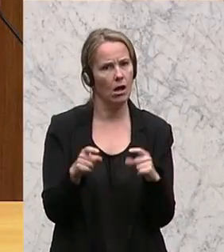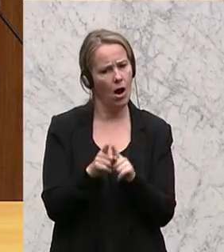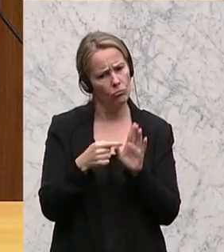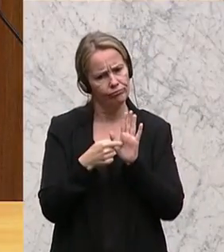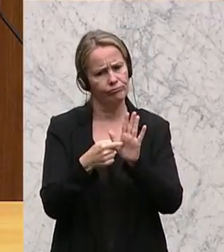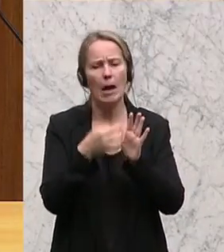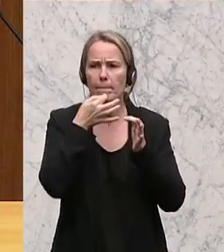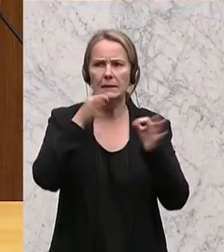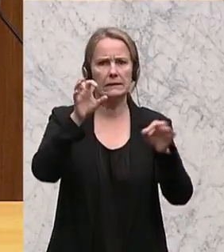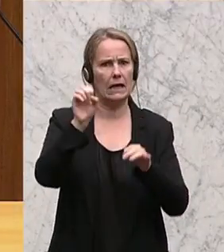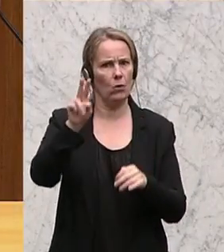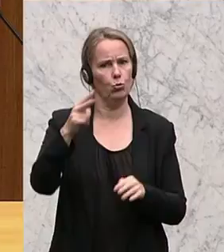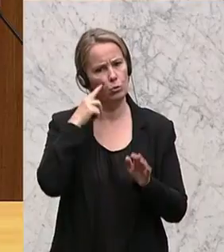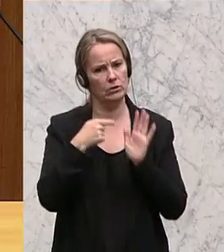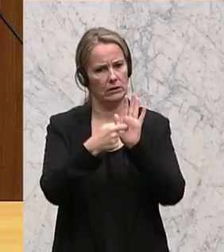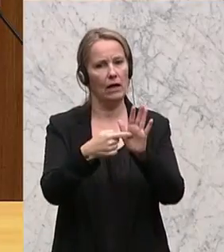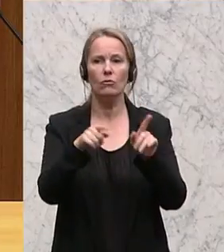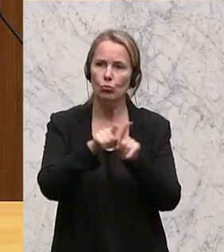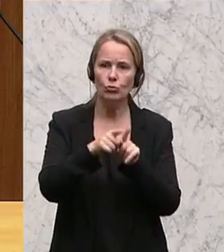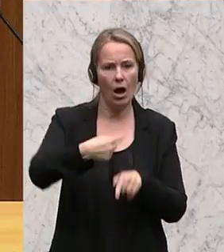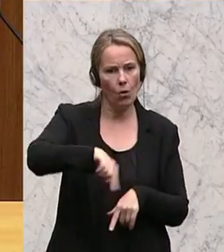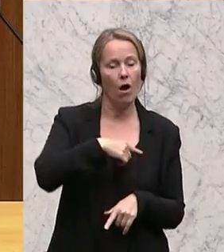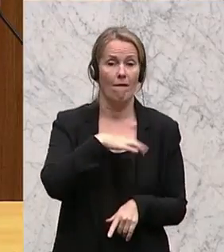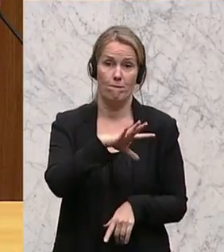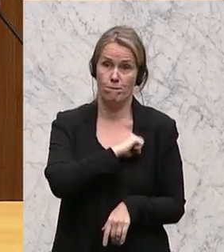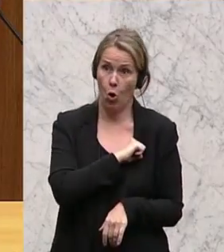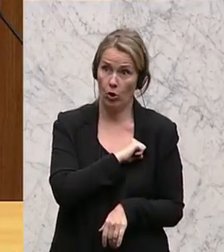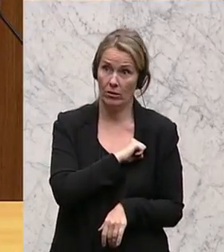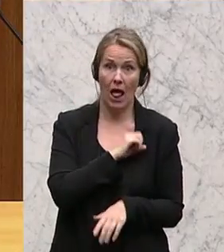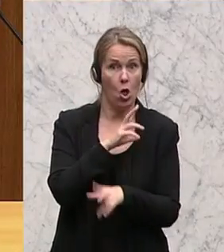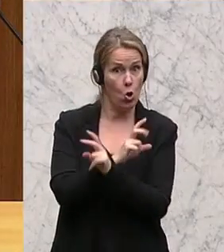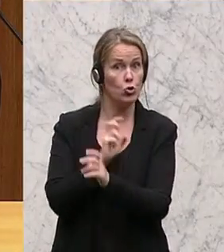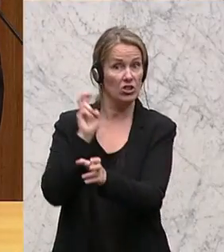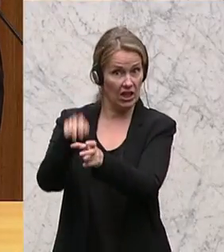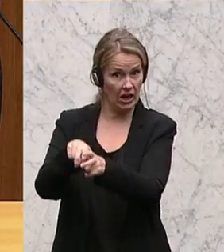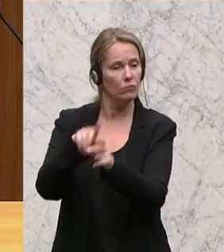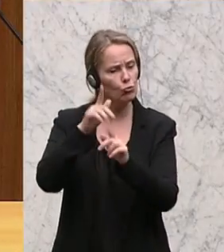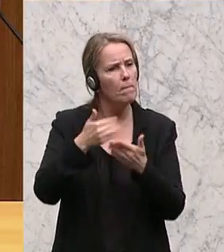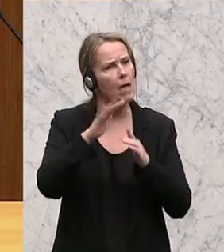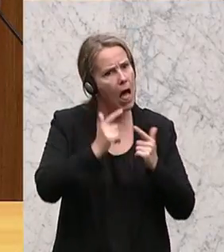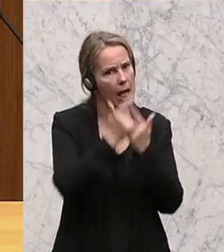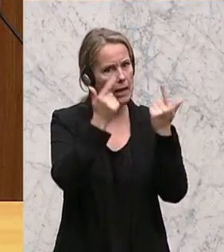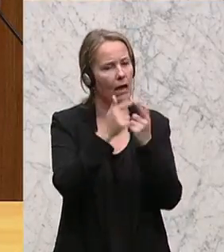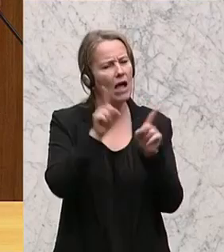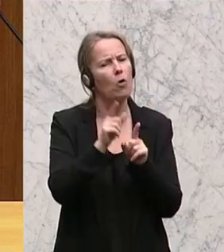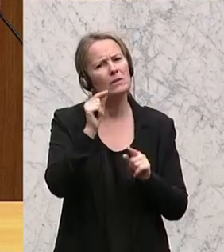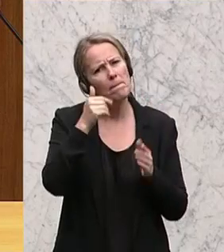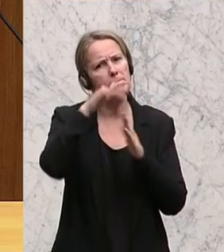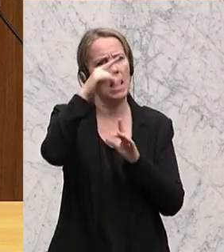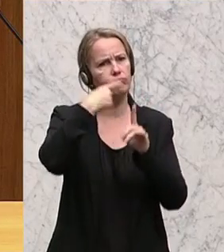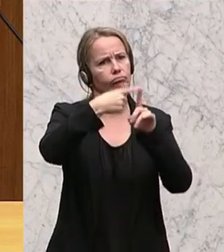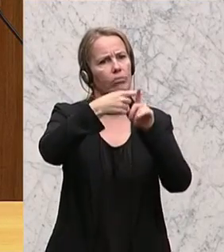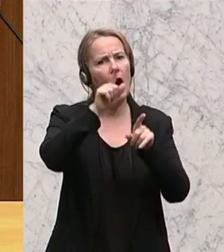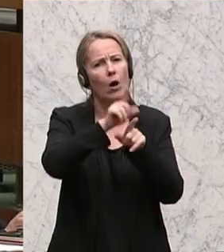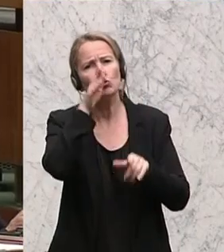wird und dass wir in Österreich die Vorteile genau erklären. Wir brauchen heute ein bisschen mehr Optimismus und Tatkraft, um in die Zukunft